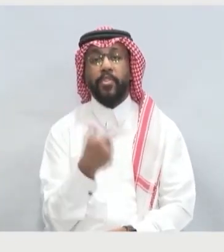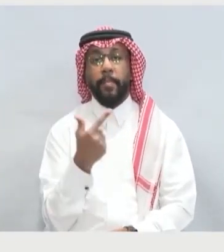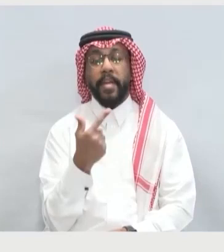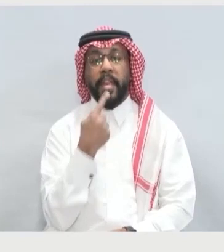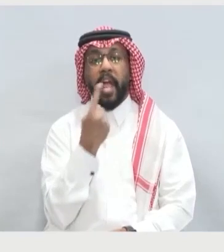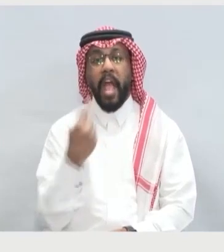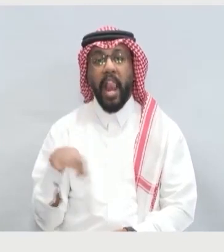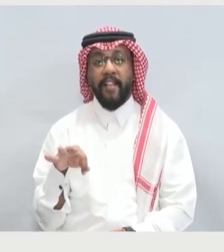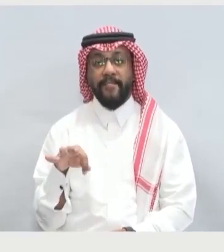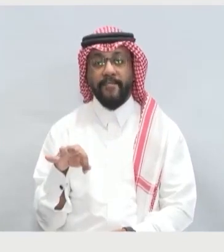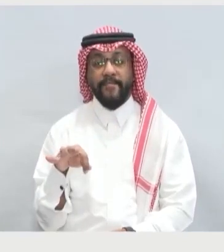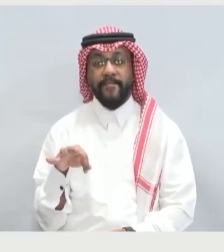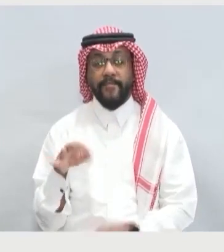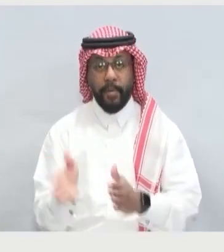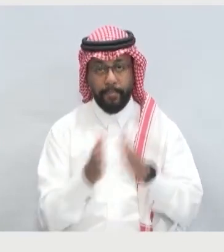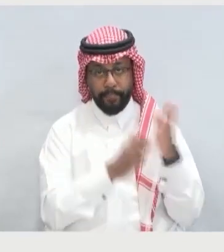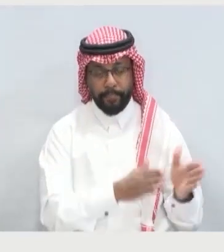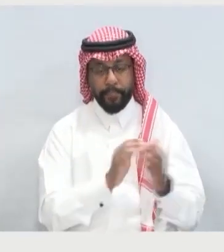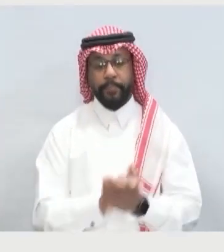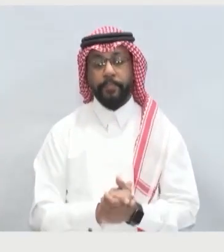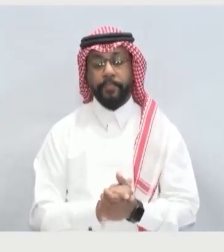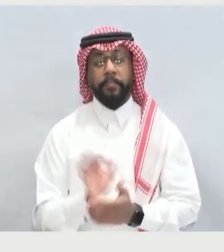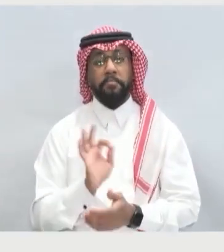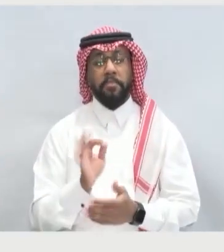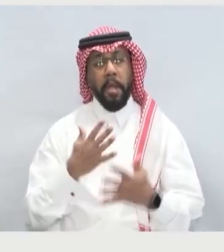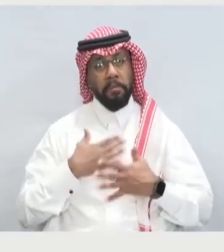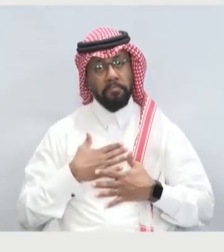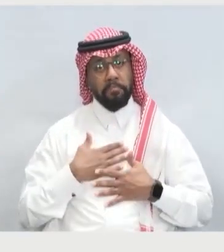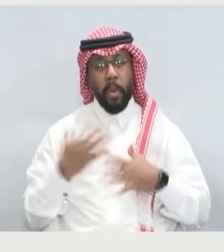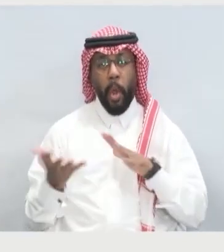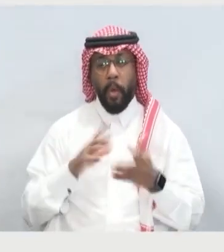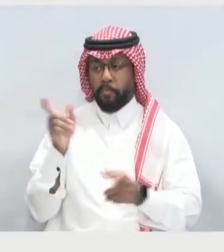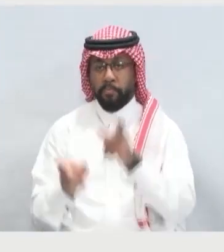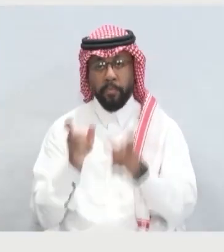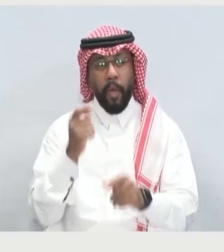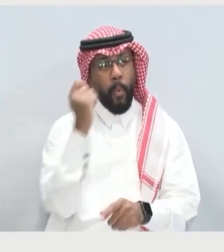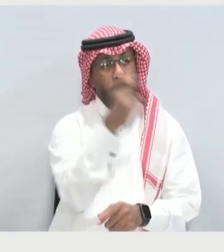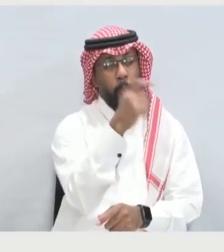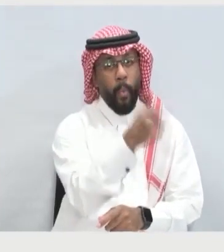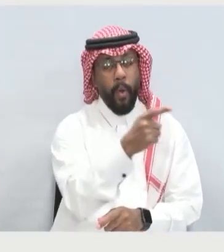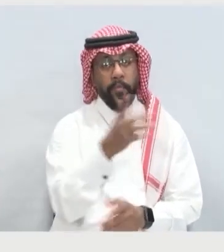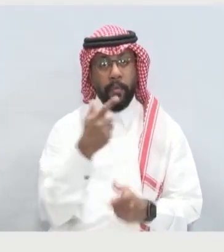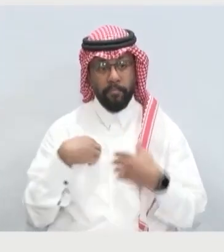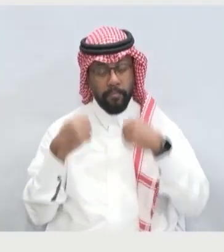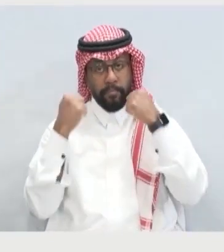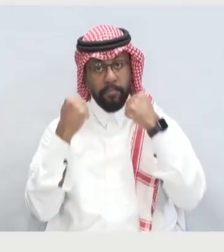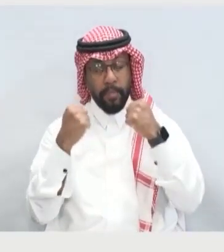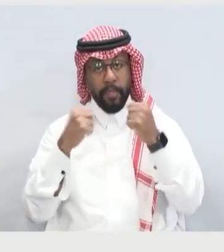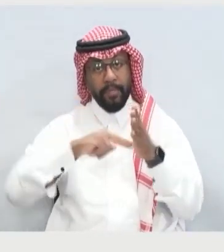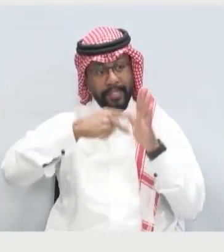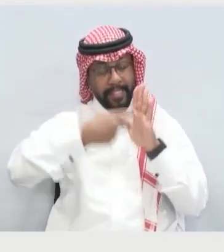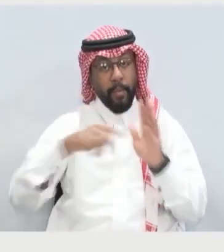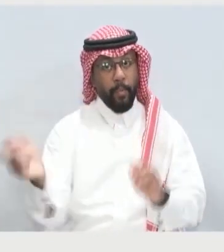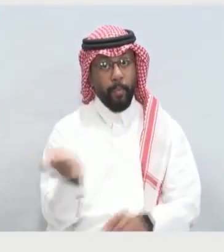ريال يمكن استخدام اذا كان لدينا التزام سواء لمورد او غيره او رواتب نستطيع تحويل هذه الادوات